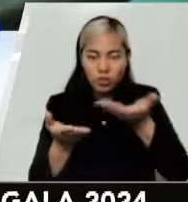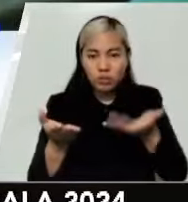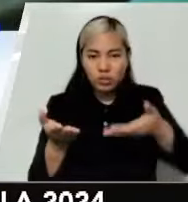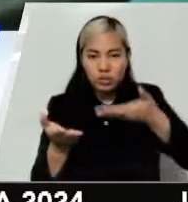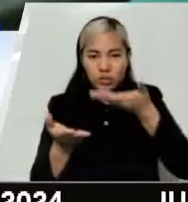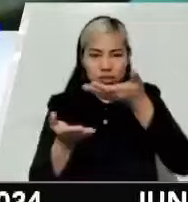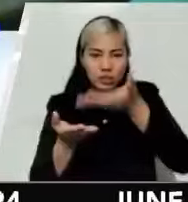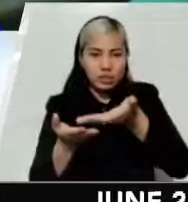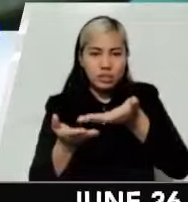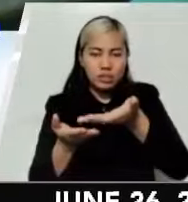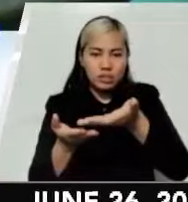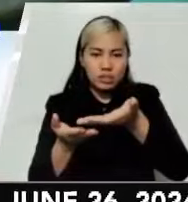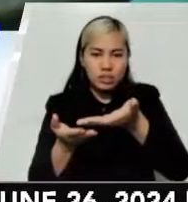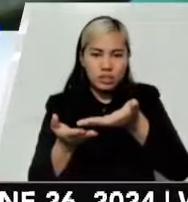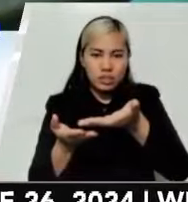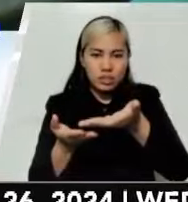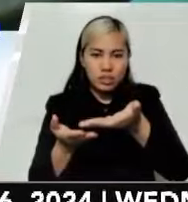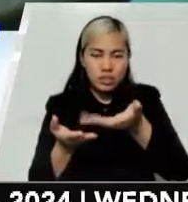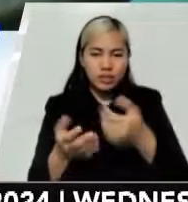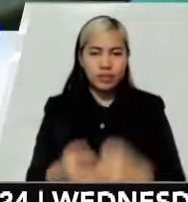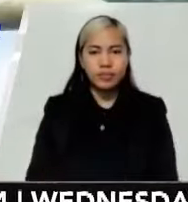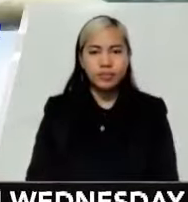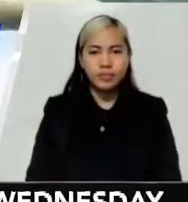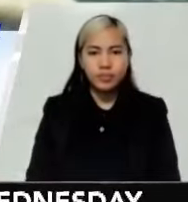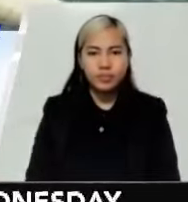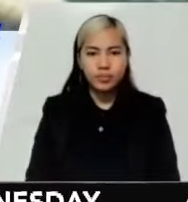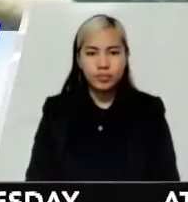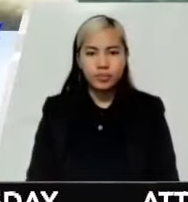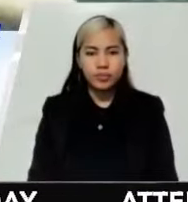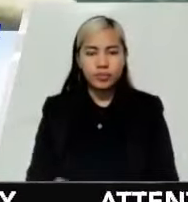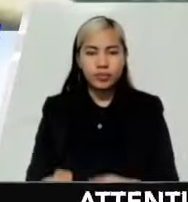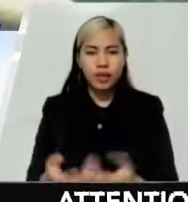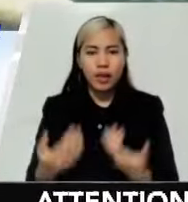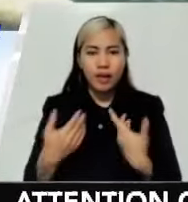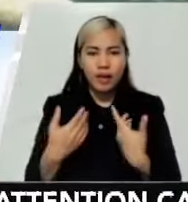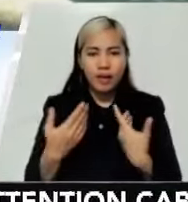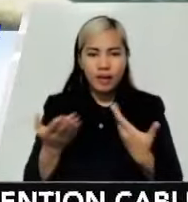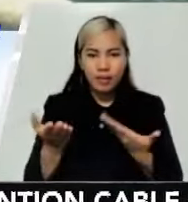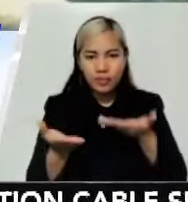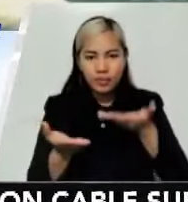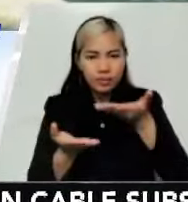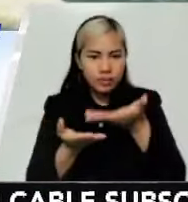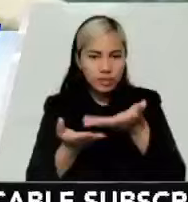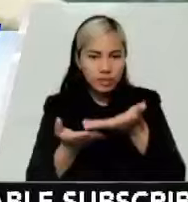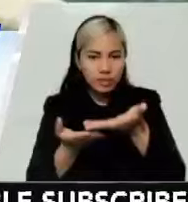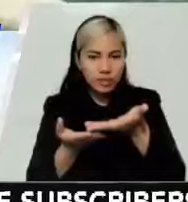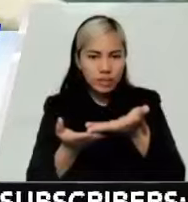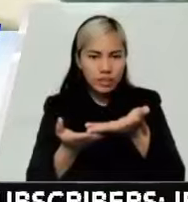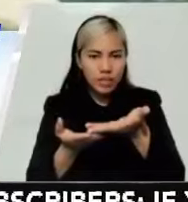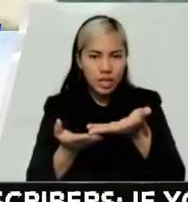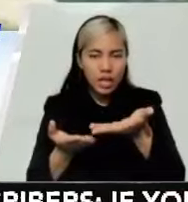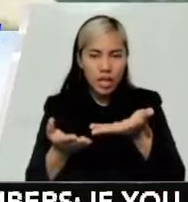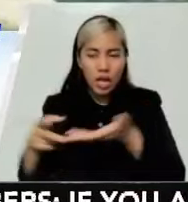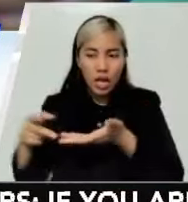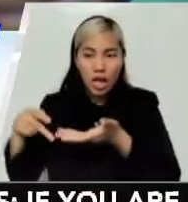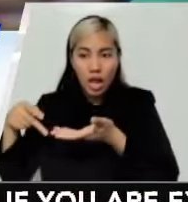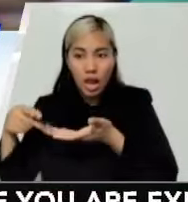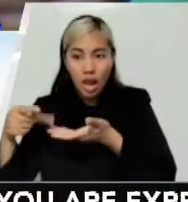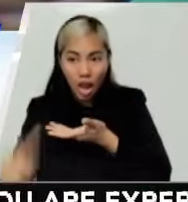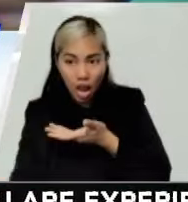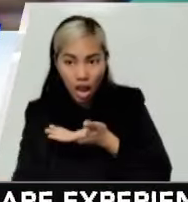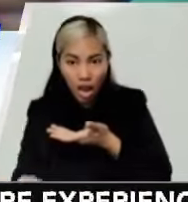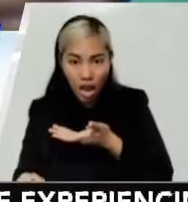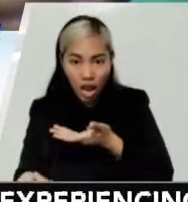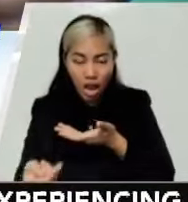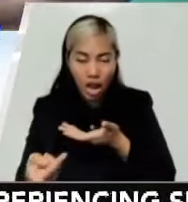Tapos yung kill niya, yung ilalim po na matulis na yung rib na to. Yung sana ako bumagsak, doon rin siya bumagsak po, ma'am. Hindi